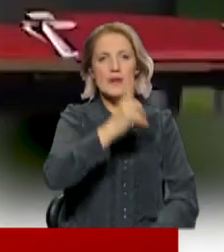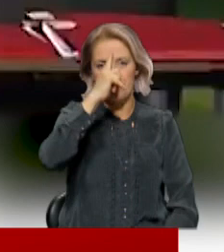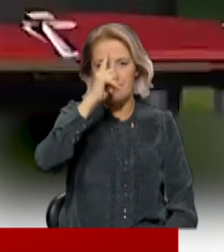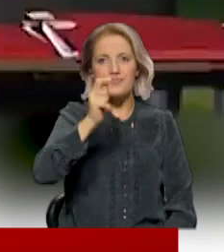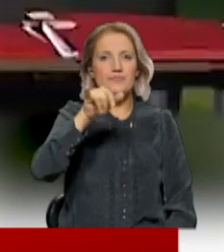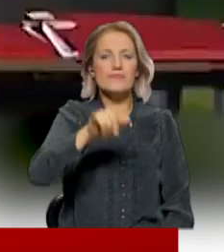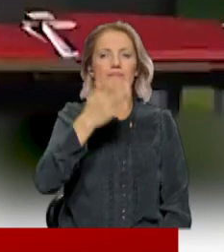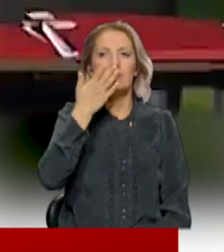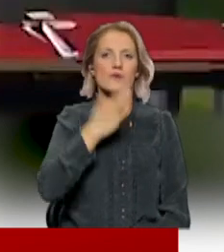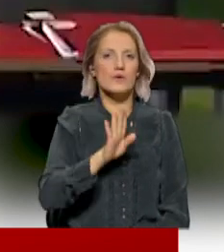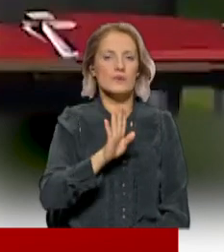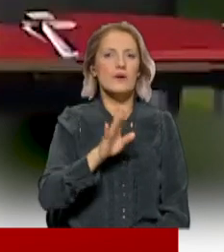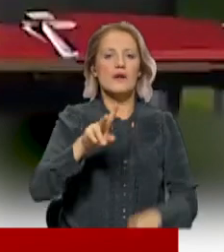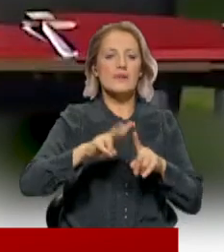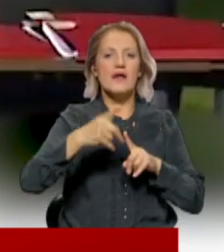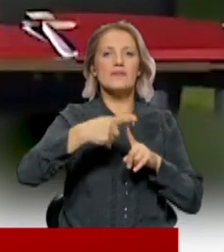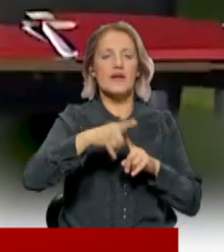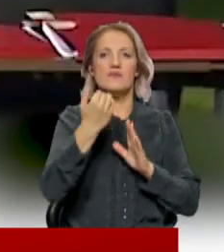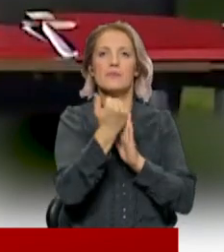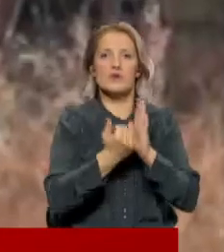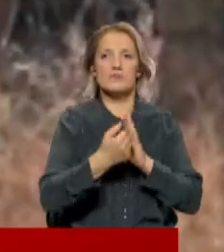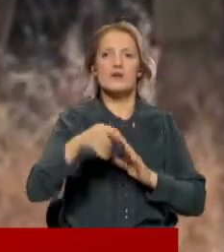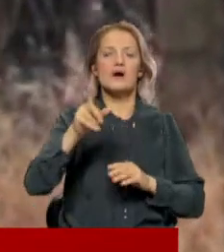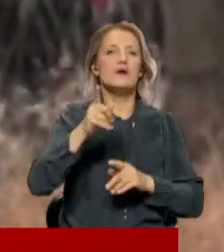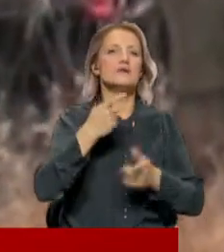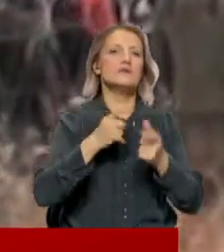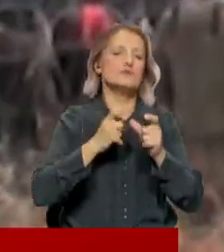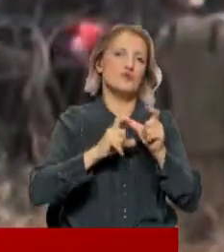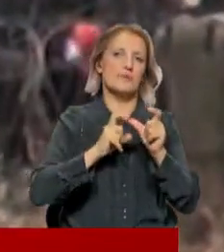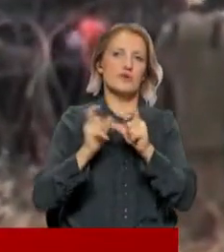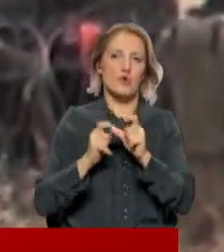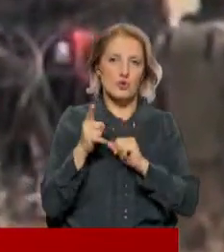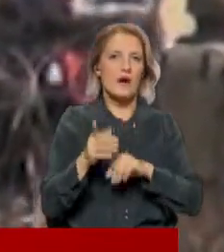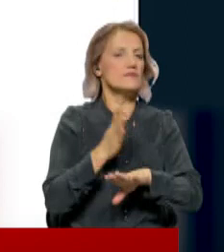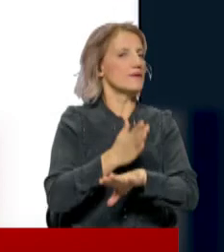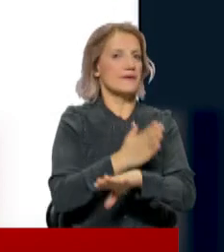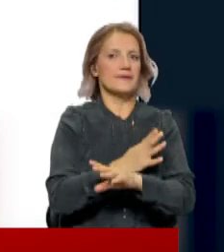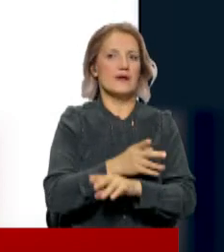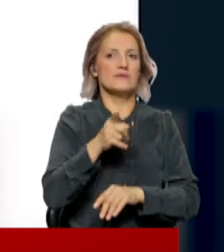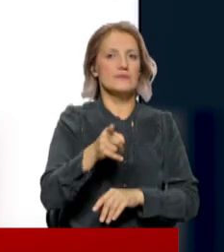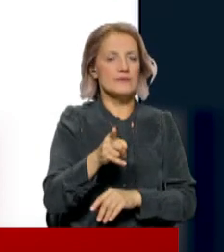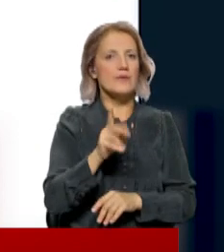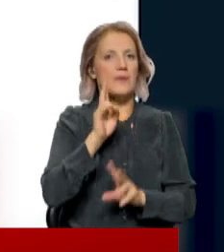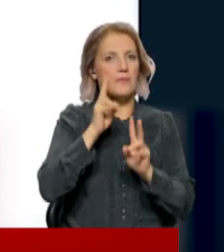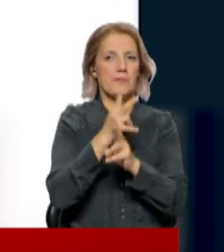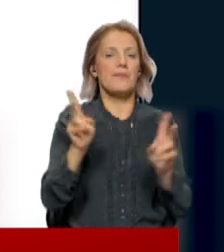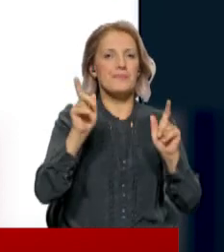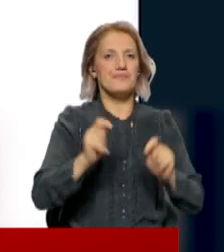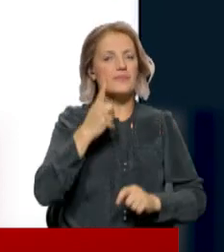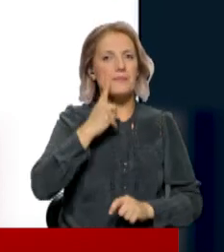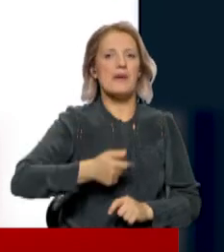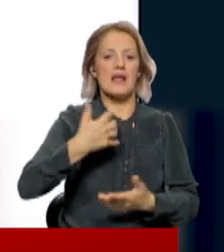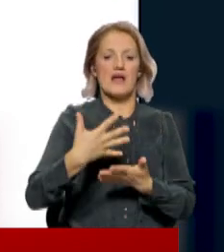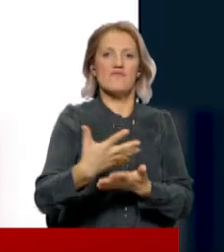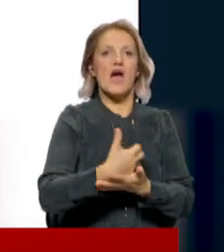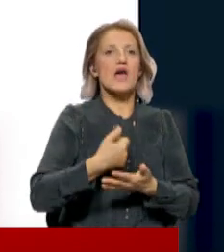İçişleri Bakanı Süleyman Soylu NTV yayınında sadece Suriyelilere verilen vatandaşlık sayısını açıkladı ama ekrana yansıyan görselde bakanlık verilerine